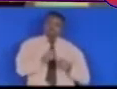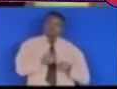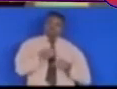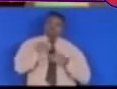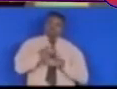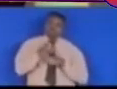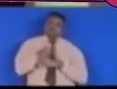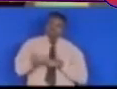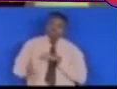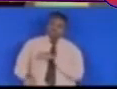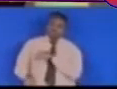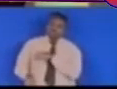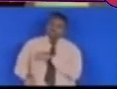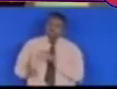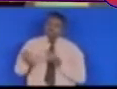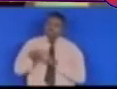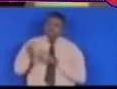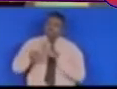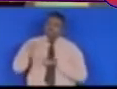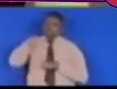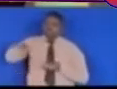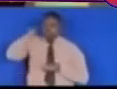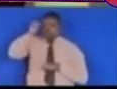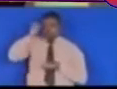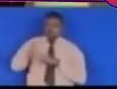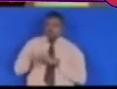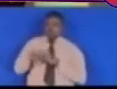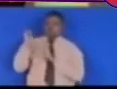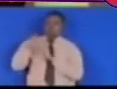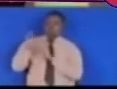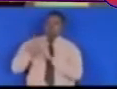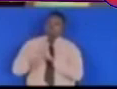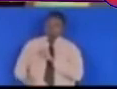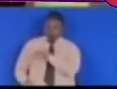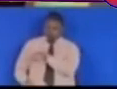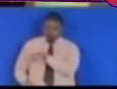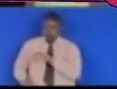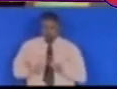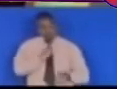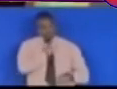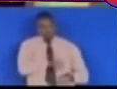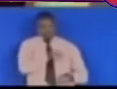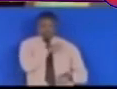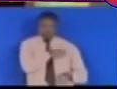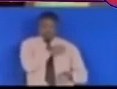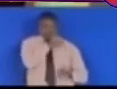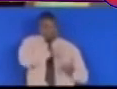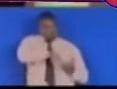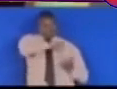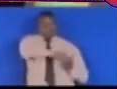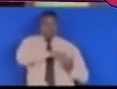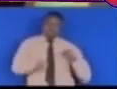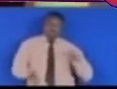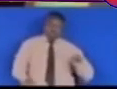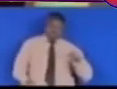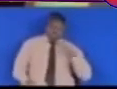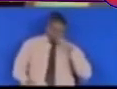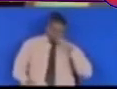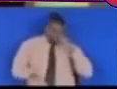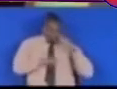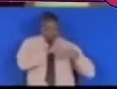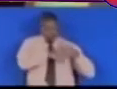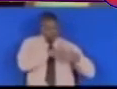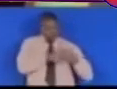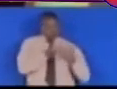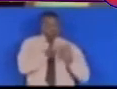science hususan pia katika masomo ya hesabu. Lakini Mheshimiwa Spika, niongeze sambamba na kuendelea